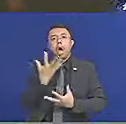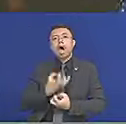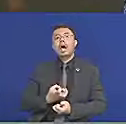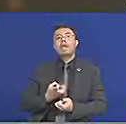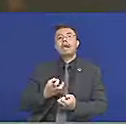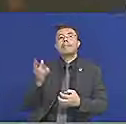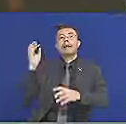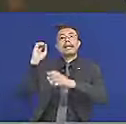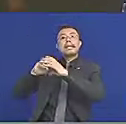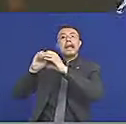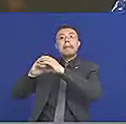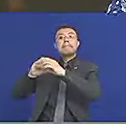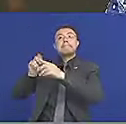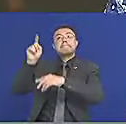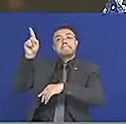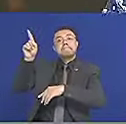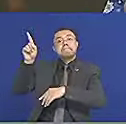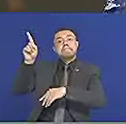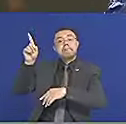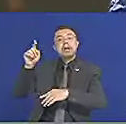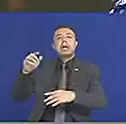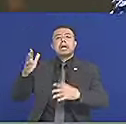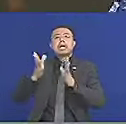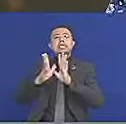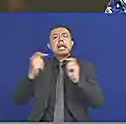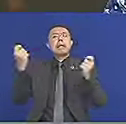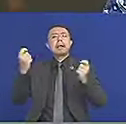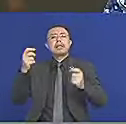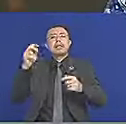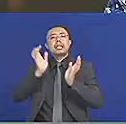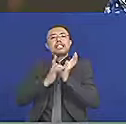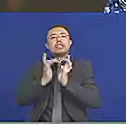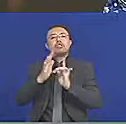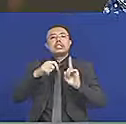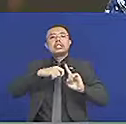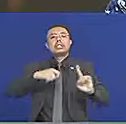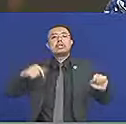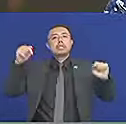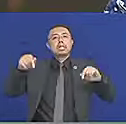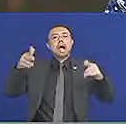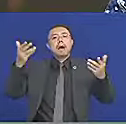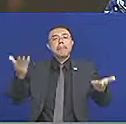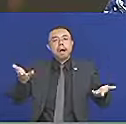yang terkandung di dalam keselamatan Yesus Kristus itu.